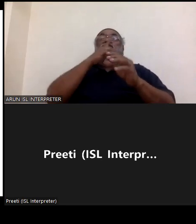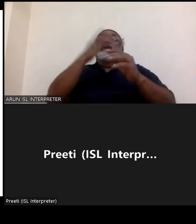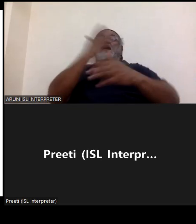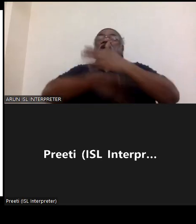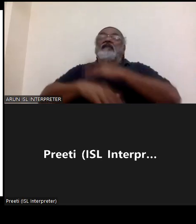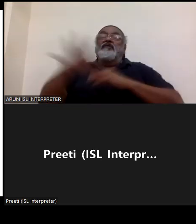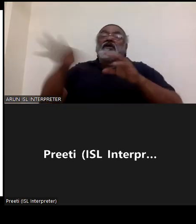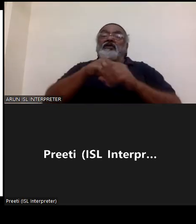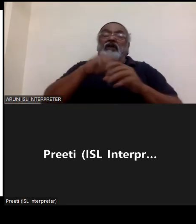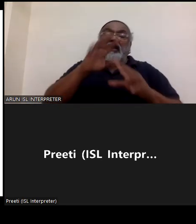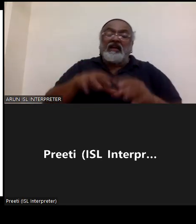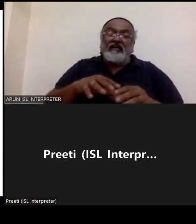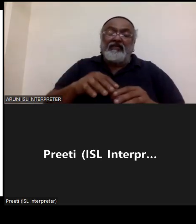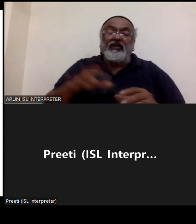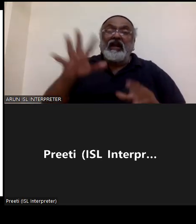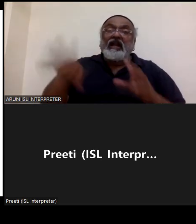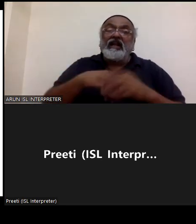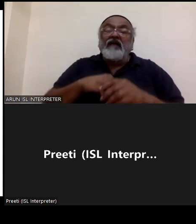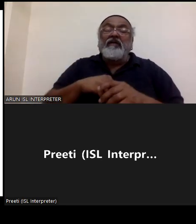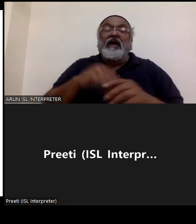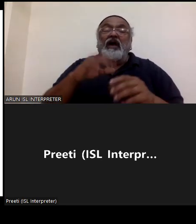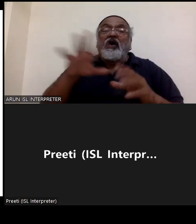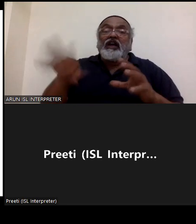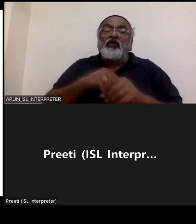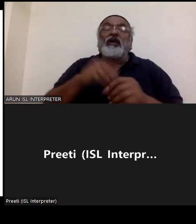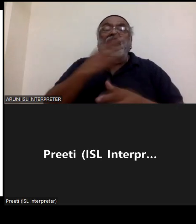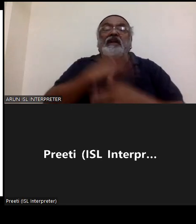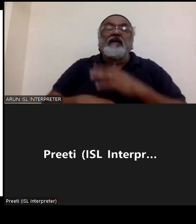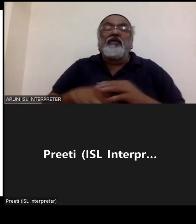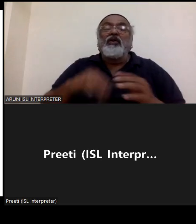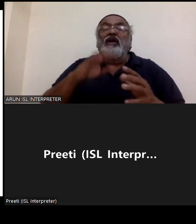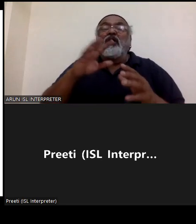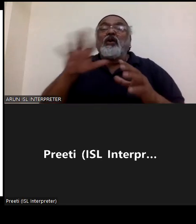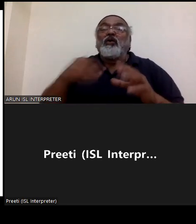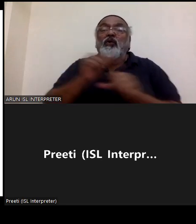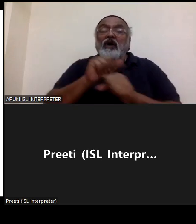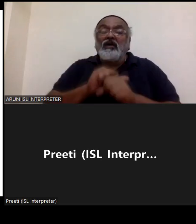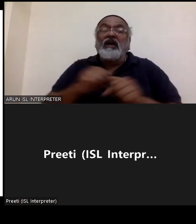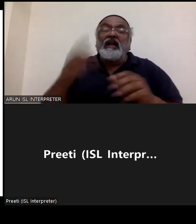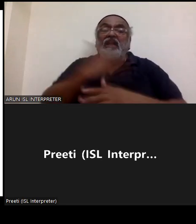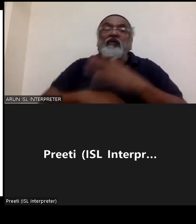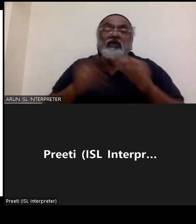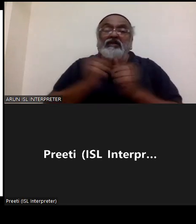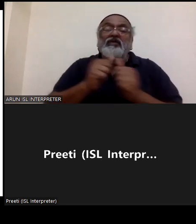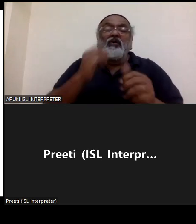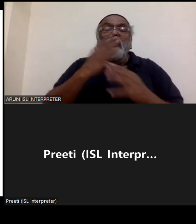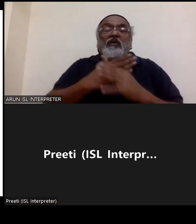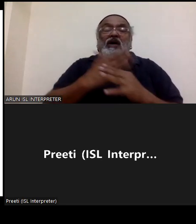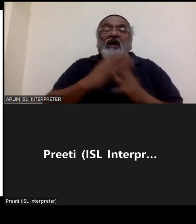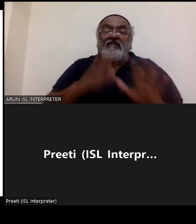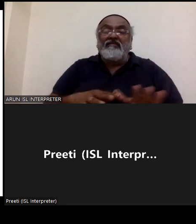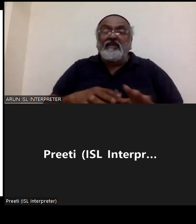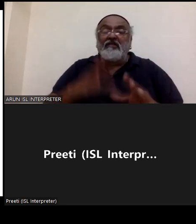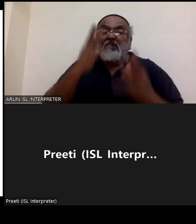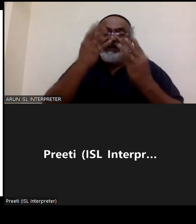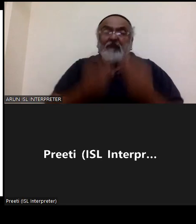सो देयर आर माइनॉरिटी ऑफ सच ग्रुप्स व्हिच लुक इनटू सच मैटर्स एंड इश्यूज. अब